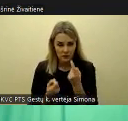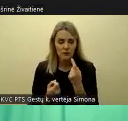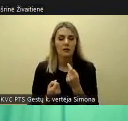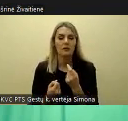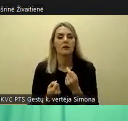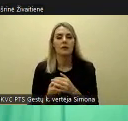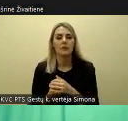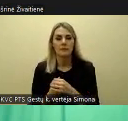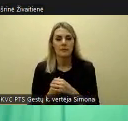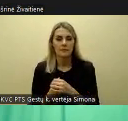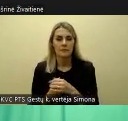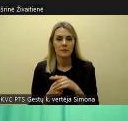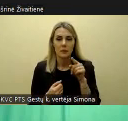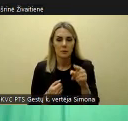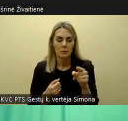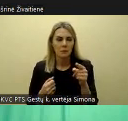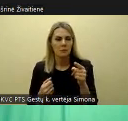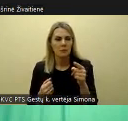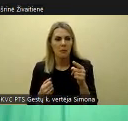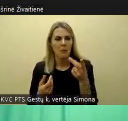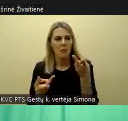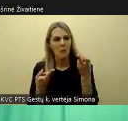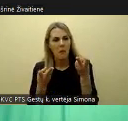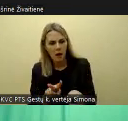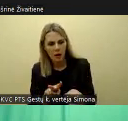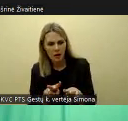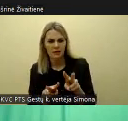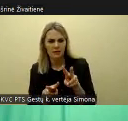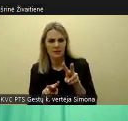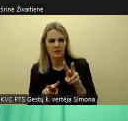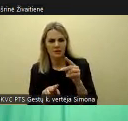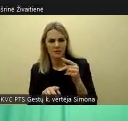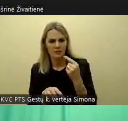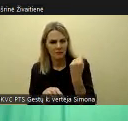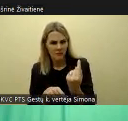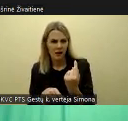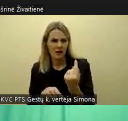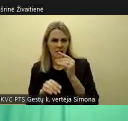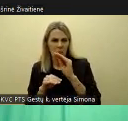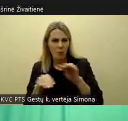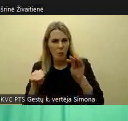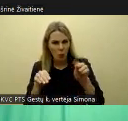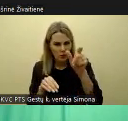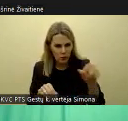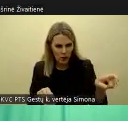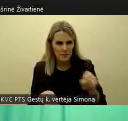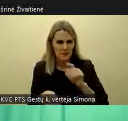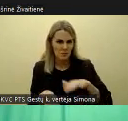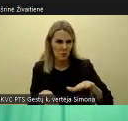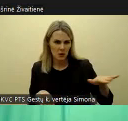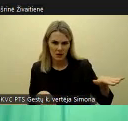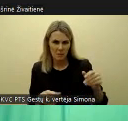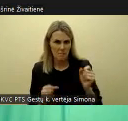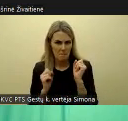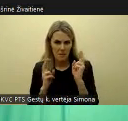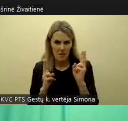ir palikti tai vien tik tai mokytojams ir mokiniams yra pavojinga. Tai būtų